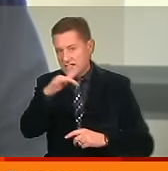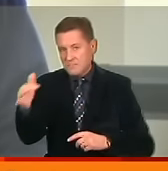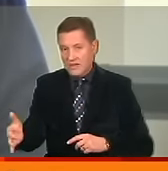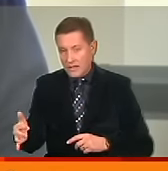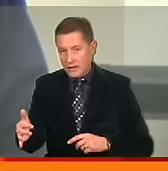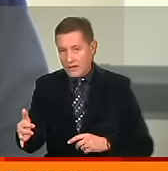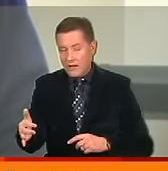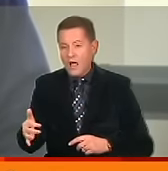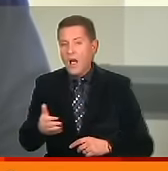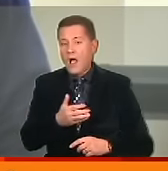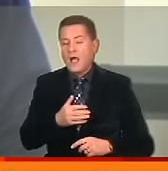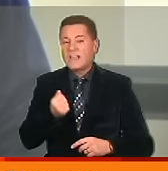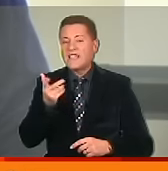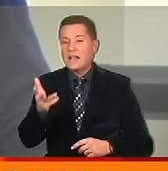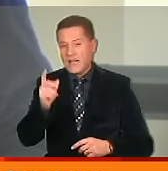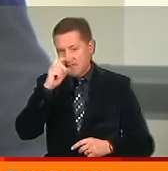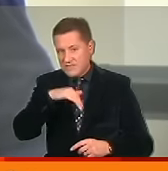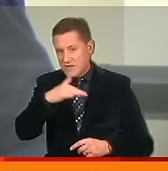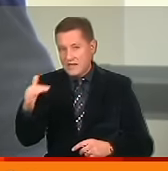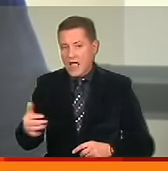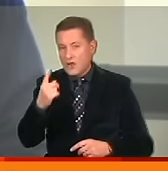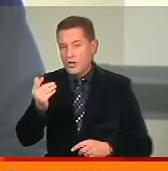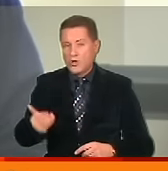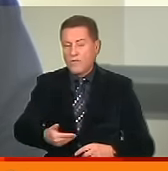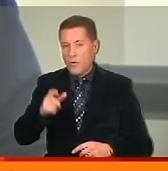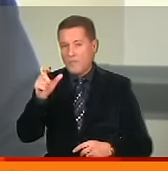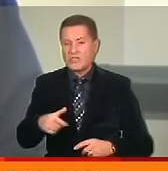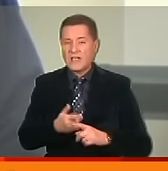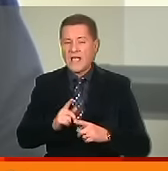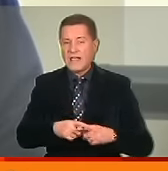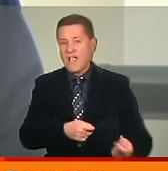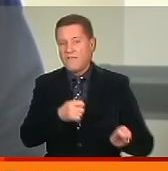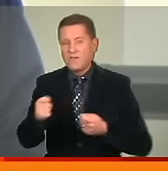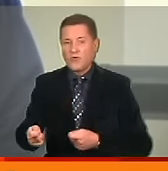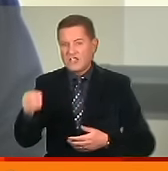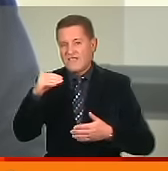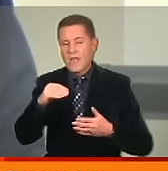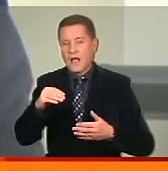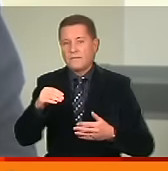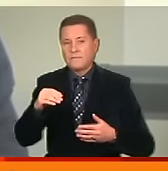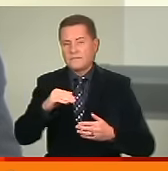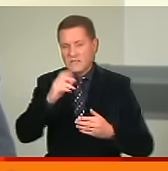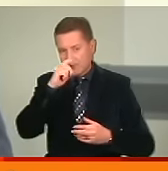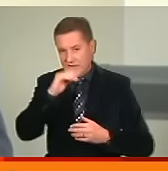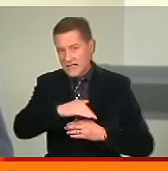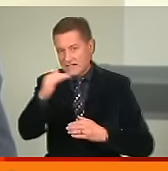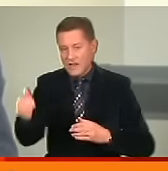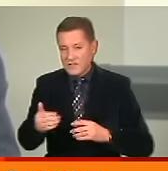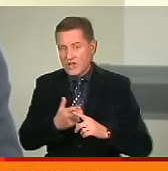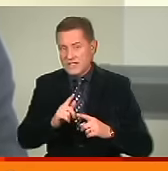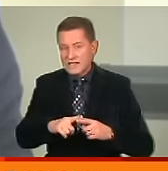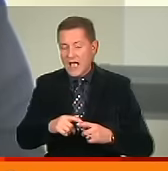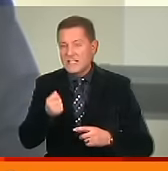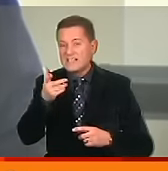дані кількості сміття на одного мешканця, який вивозиться на захоронення в сміттєзвалищах. В Україні ця цифра